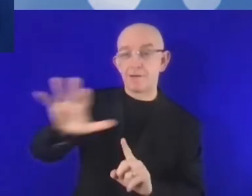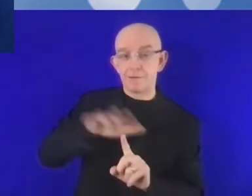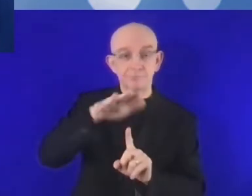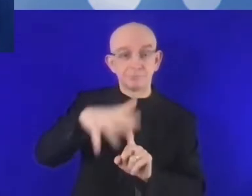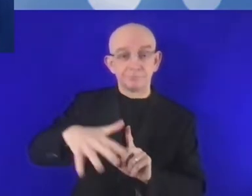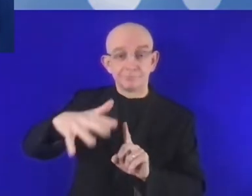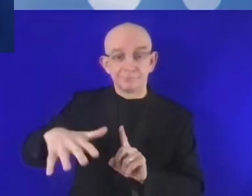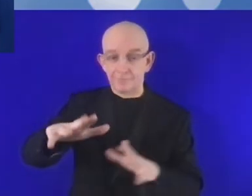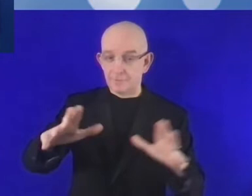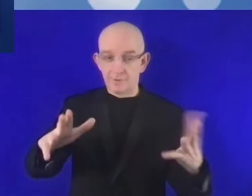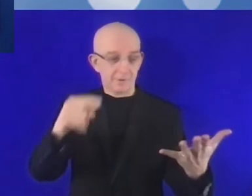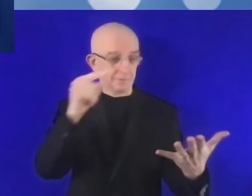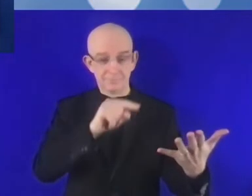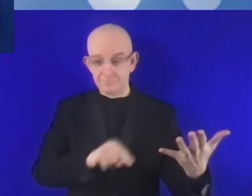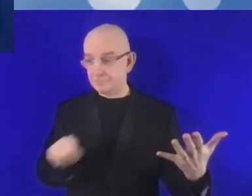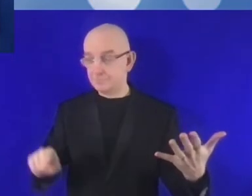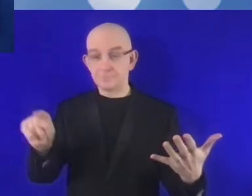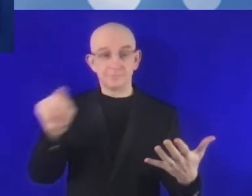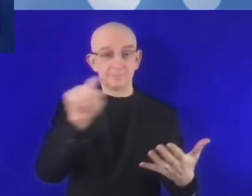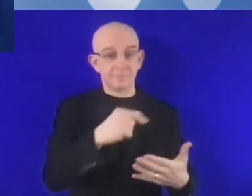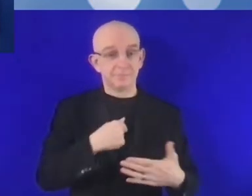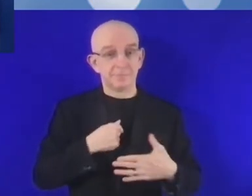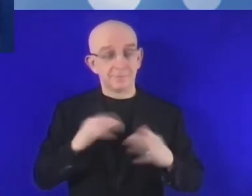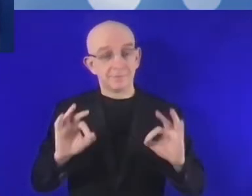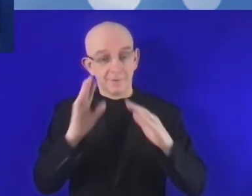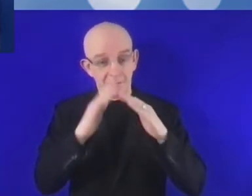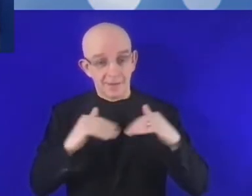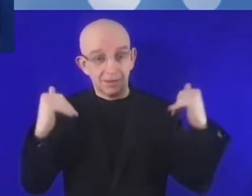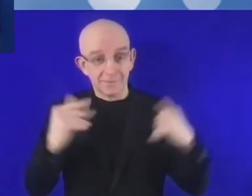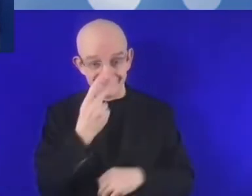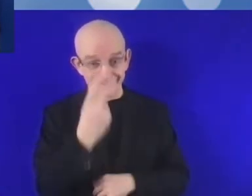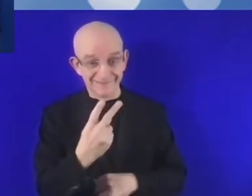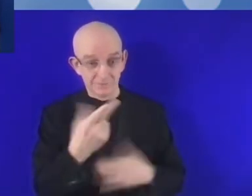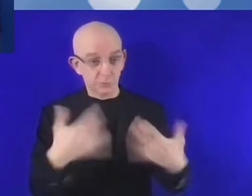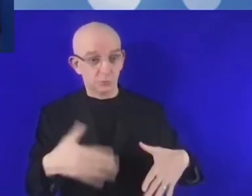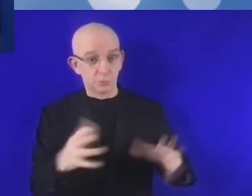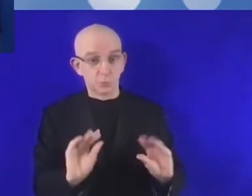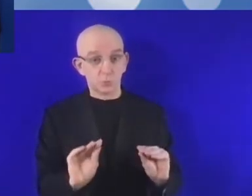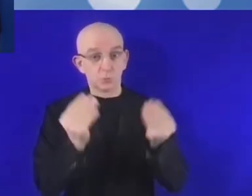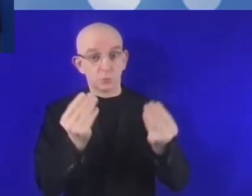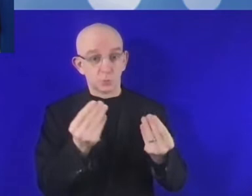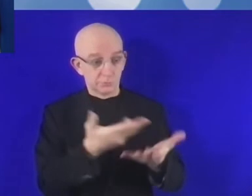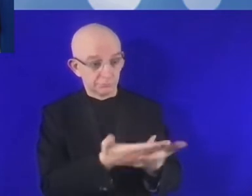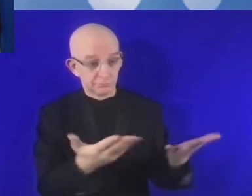والسكان الذين أعتقد أنكم ستقررون على مدى